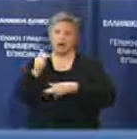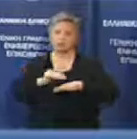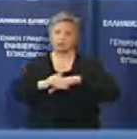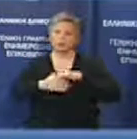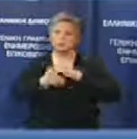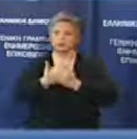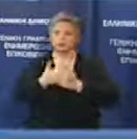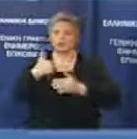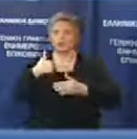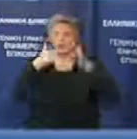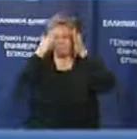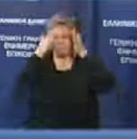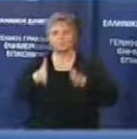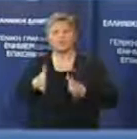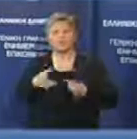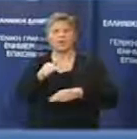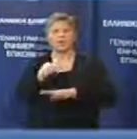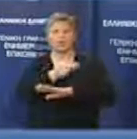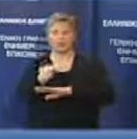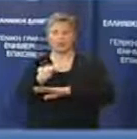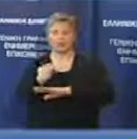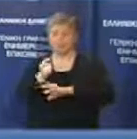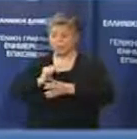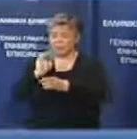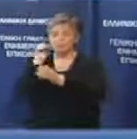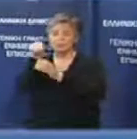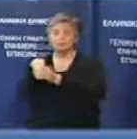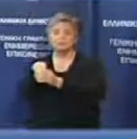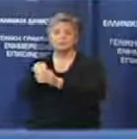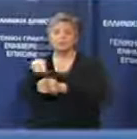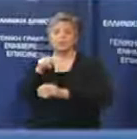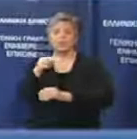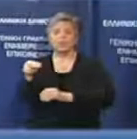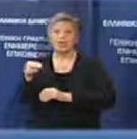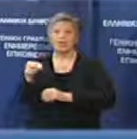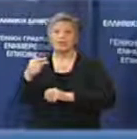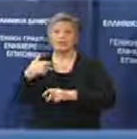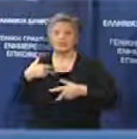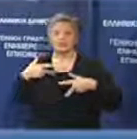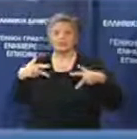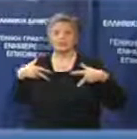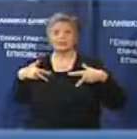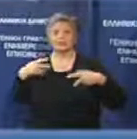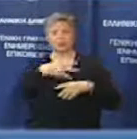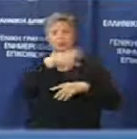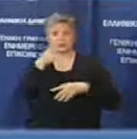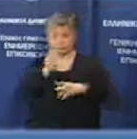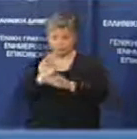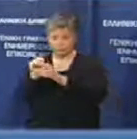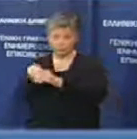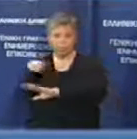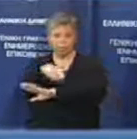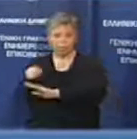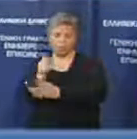αποτελεί γραμμή. Δεν παρεμβαίνει η κυβέρνηση του ΣΥΡΙΖΑ στη δικαιοσύνη και βεβαίως